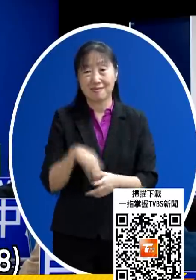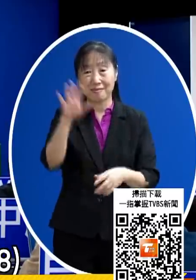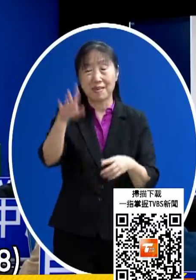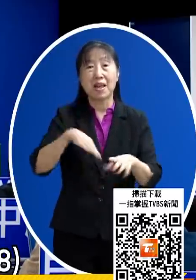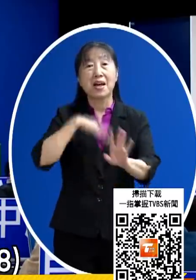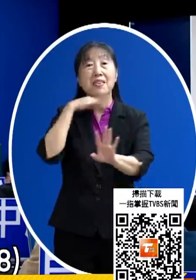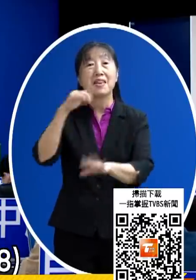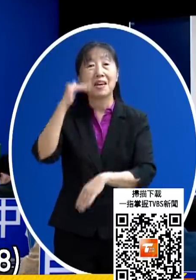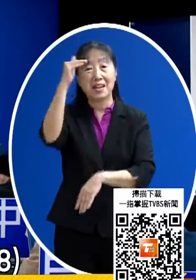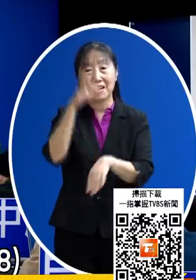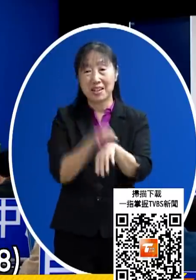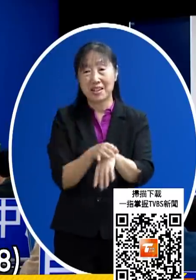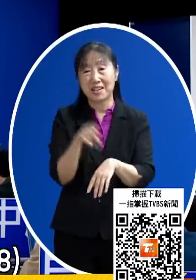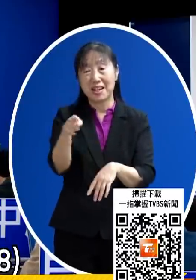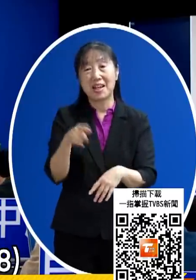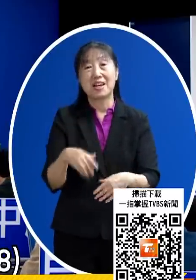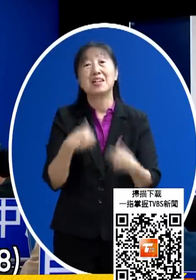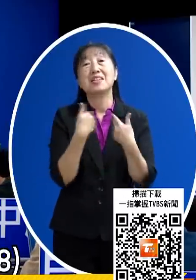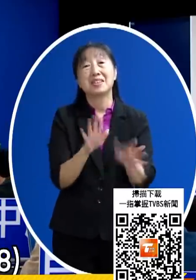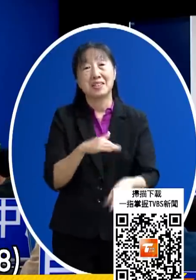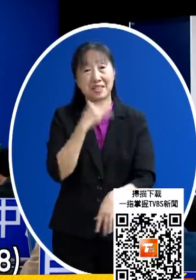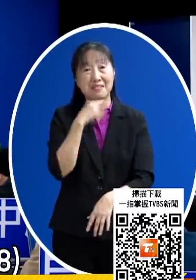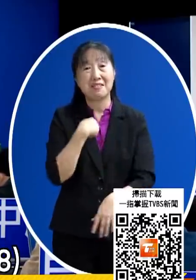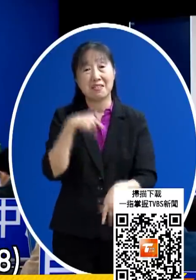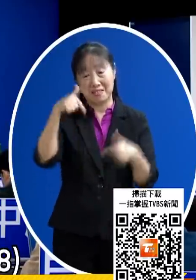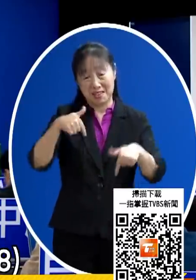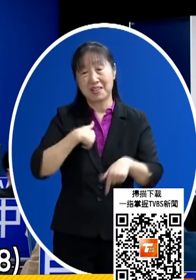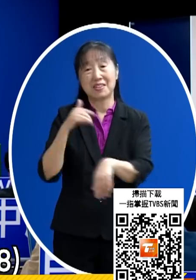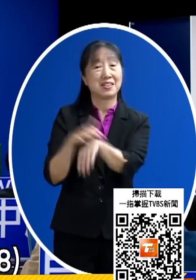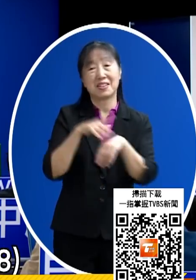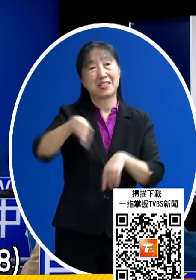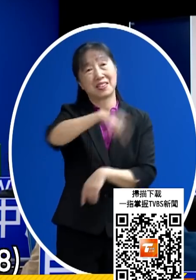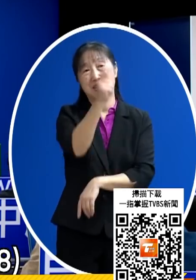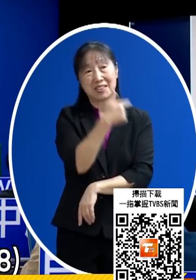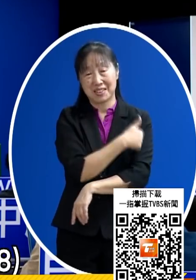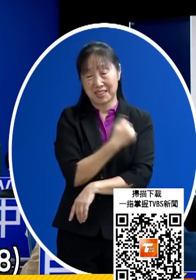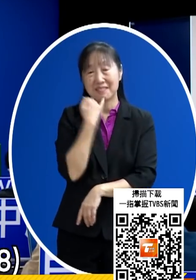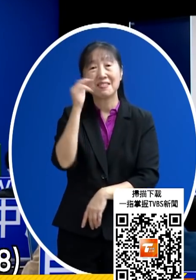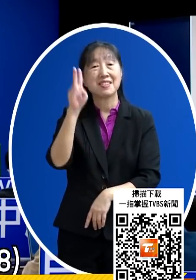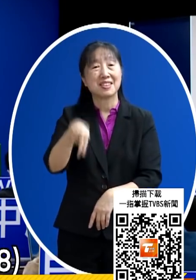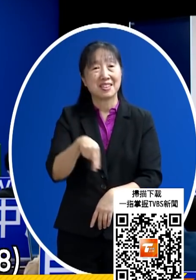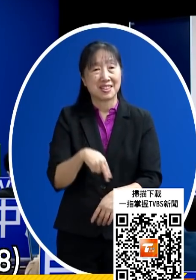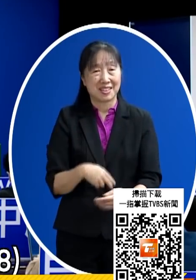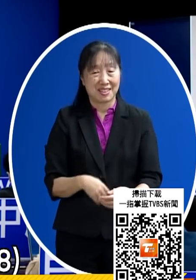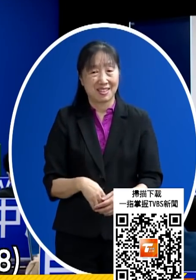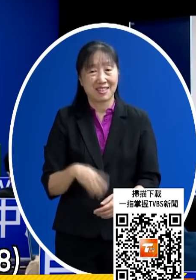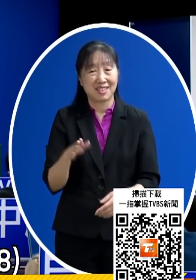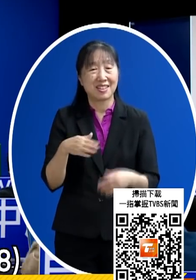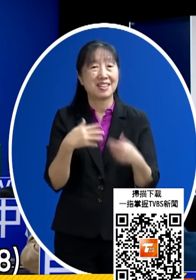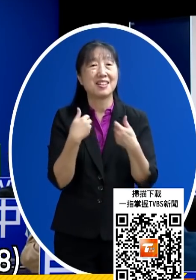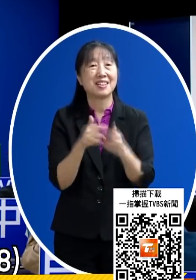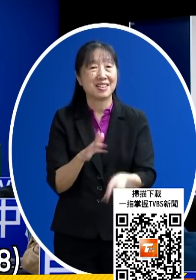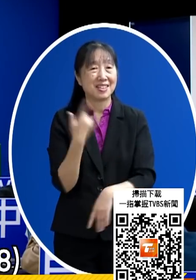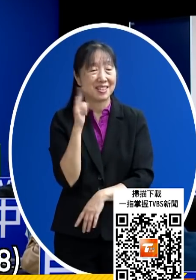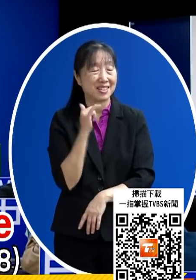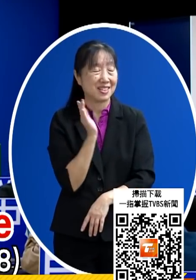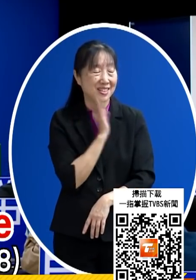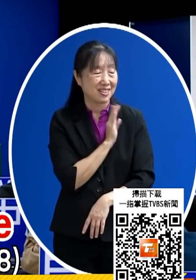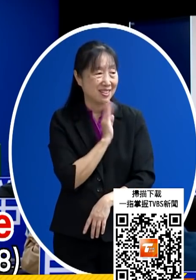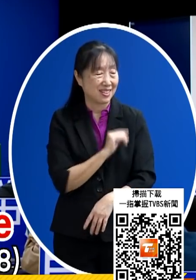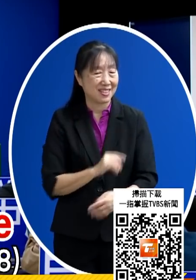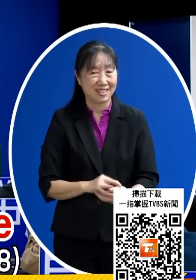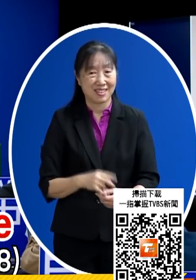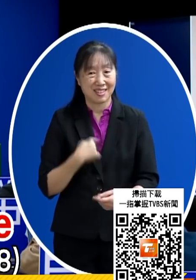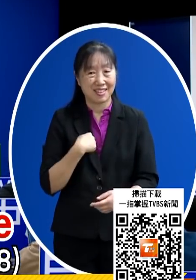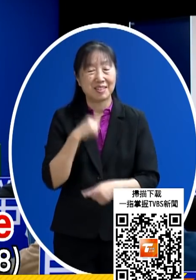你要等高啊、哦？等高端不用你，随时我下午就带你去打，没问题。你要去我陪你去，没问题。对，所以